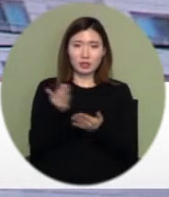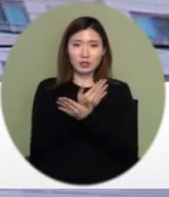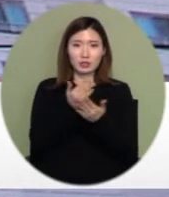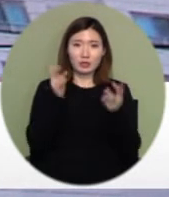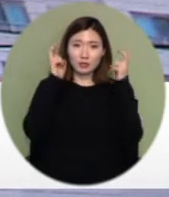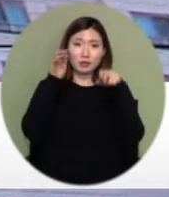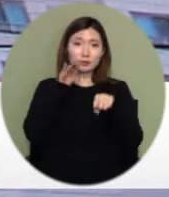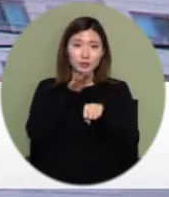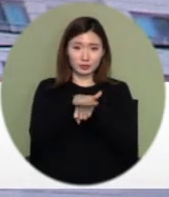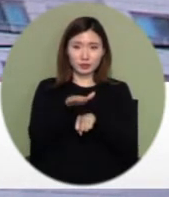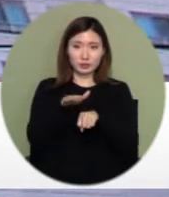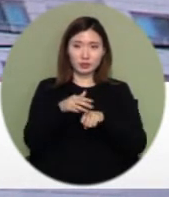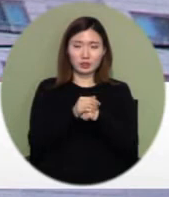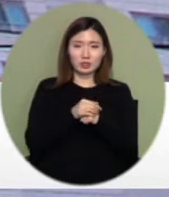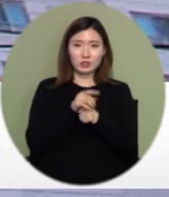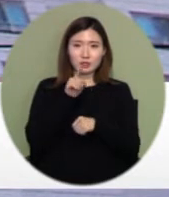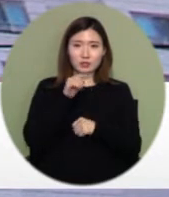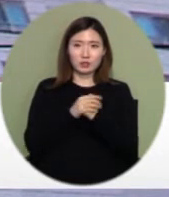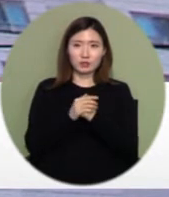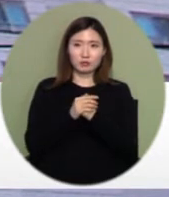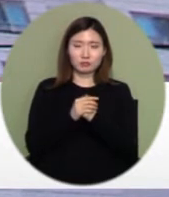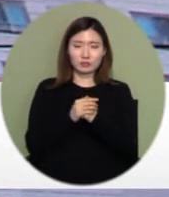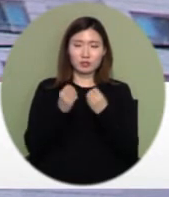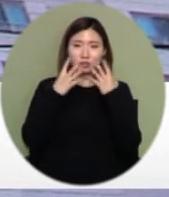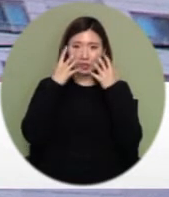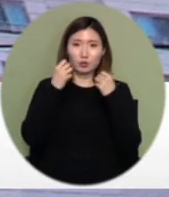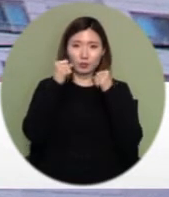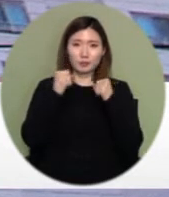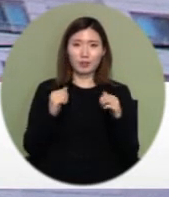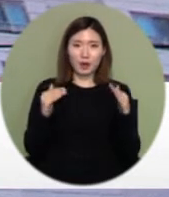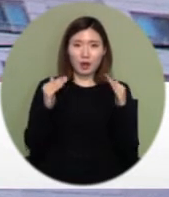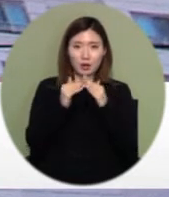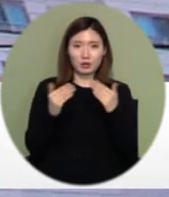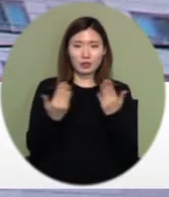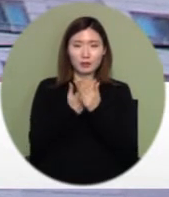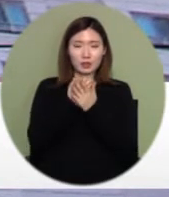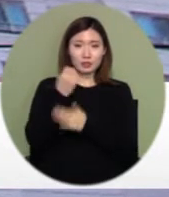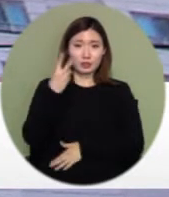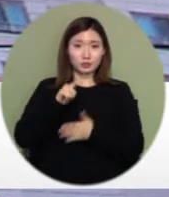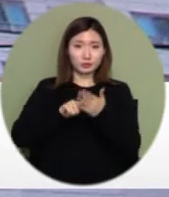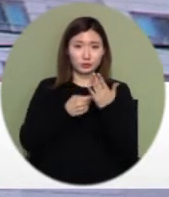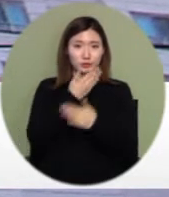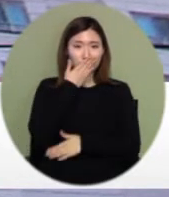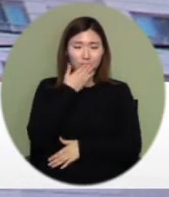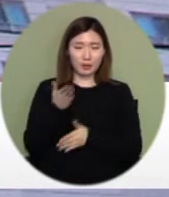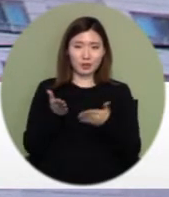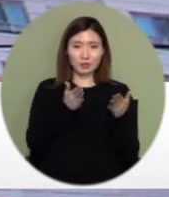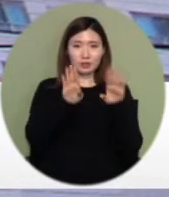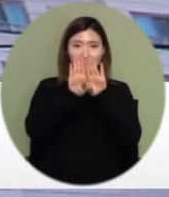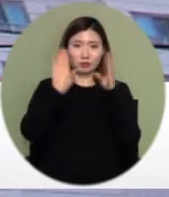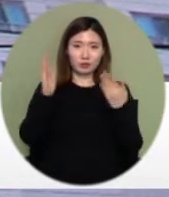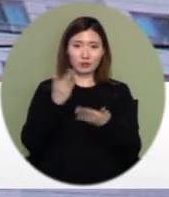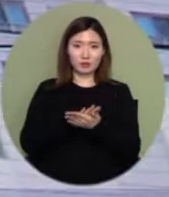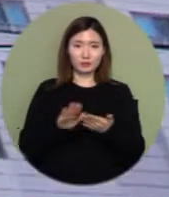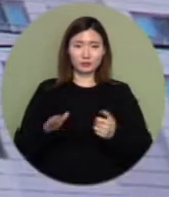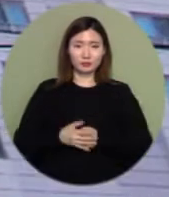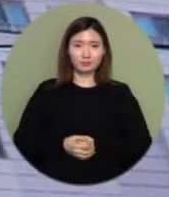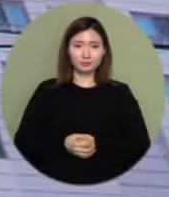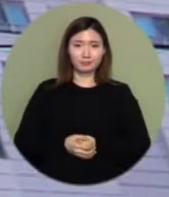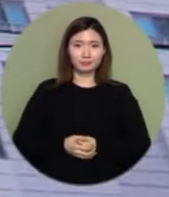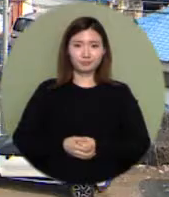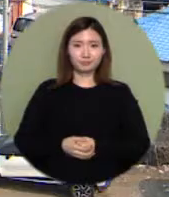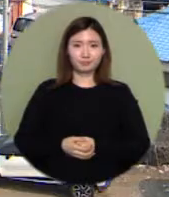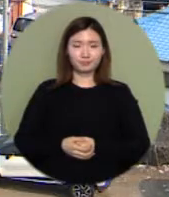말합니다 뉴 스테이를 지지부진한 정비구역 에 영계 개발을 제 추진할 수 있는 길이 열렸습니다 보도에 전진하